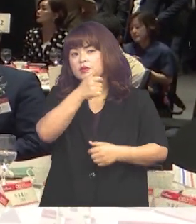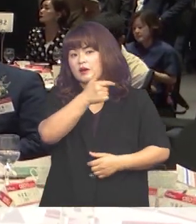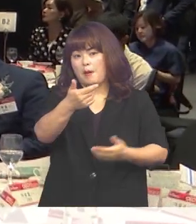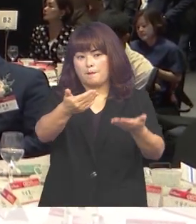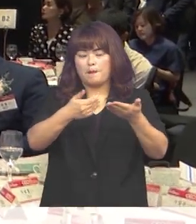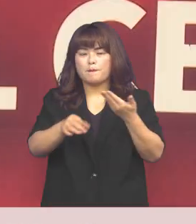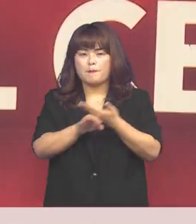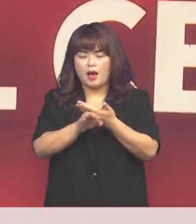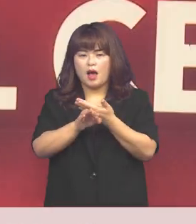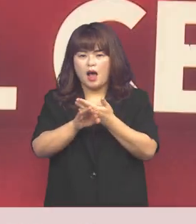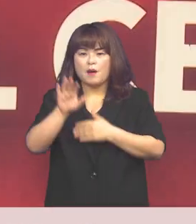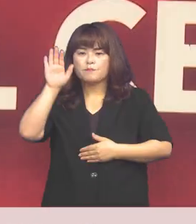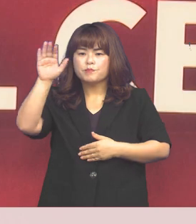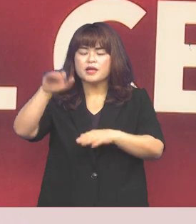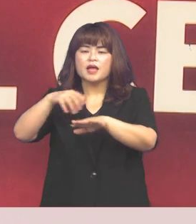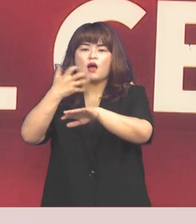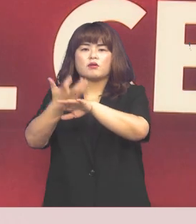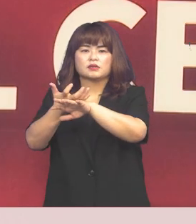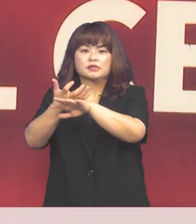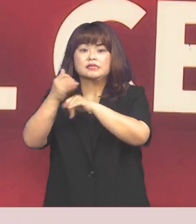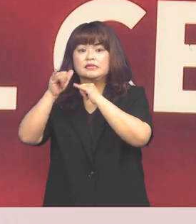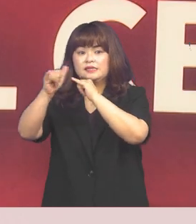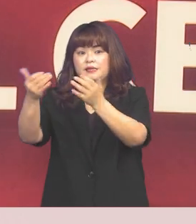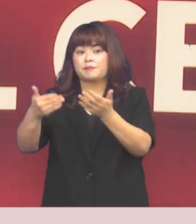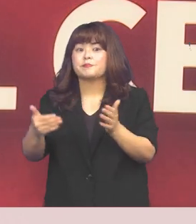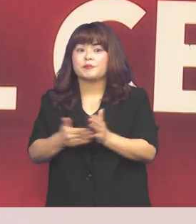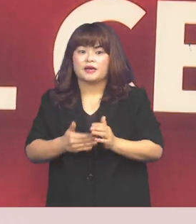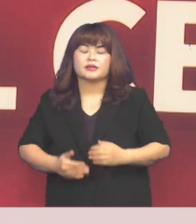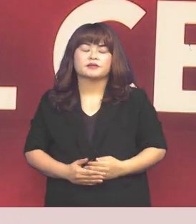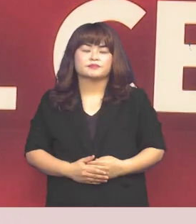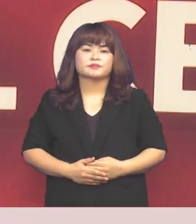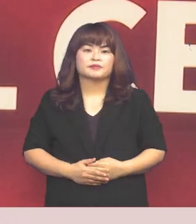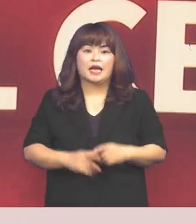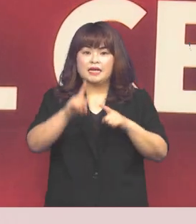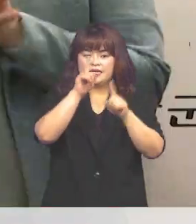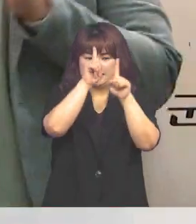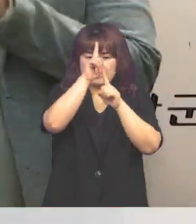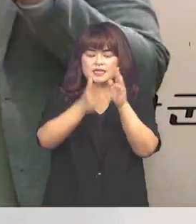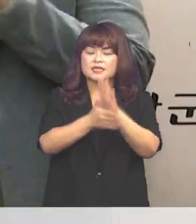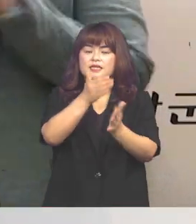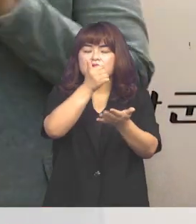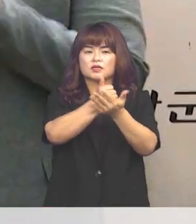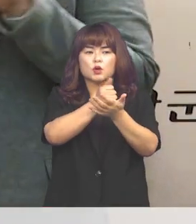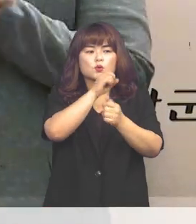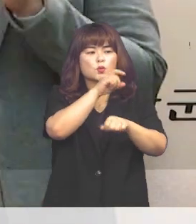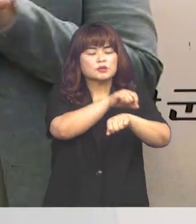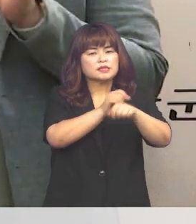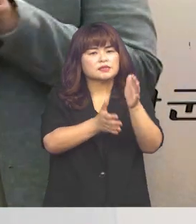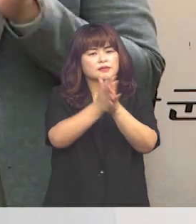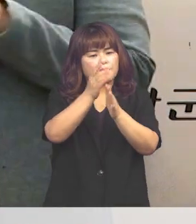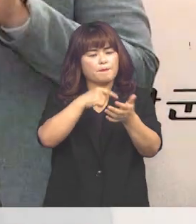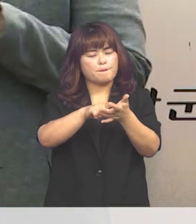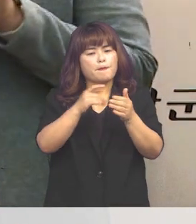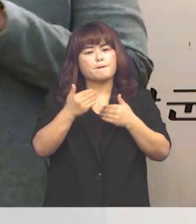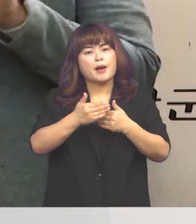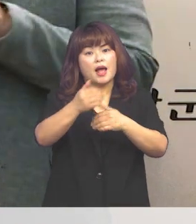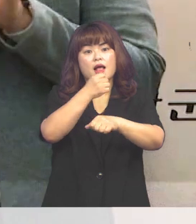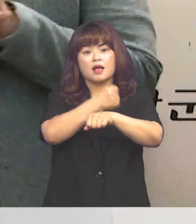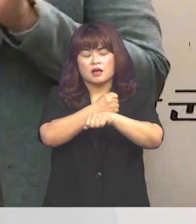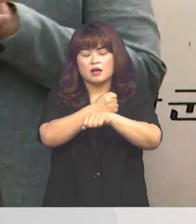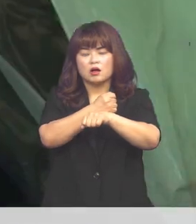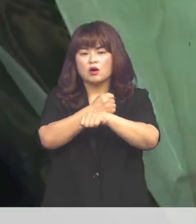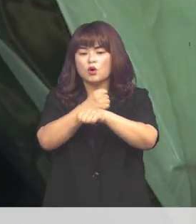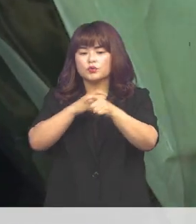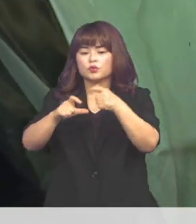높은 점수를 받아 미래 혁신 경영 부문 수상자로 선정됐습니다. 이 시장은 시장으로서 용인특례시를